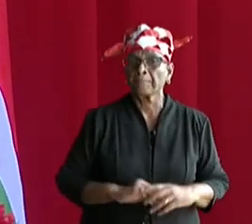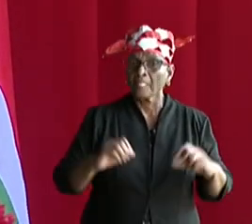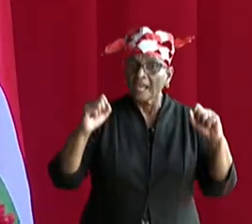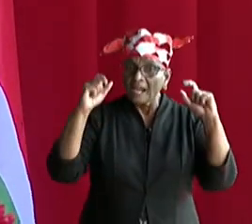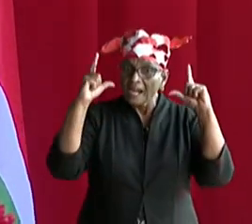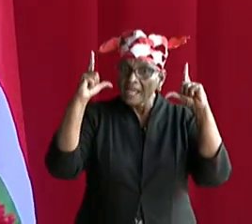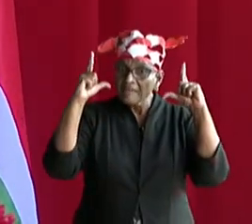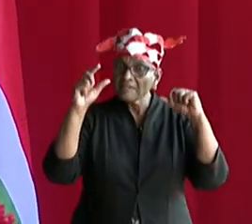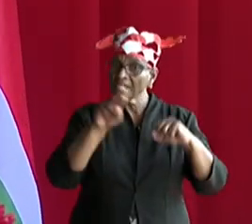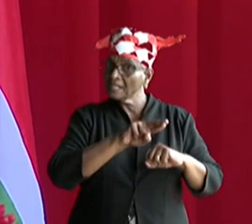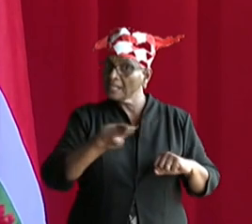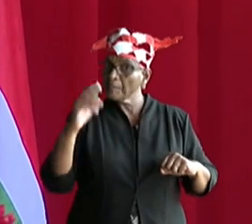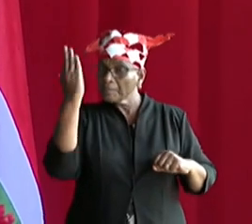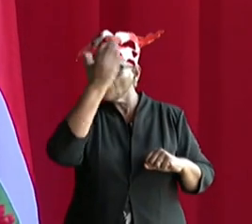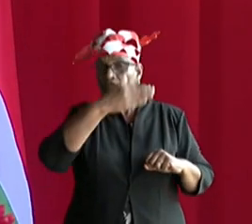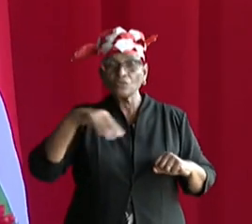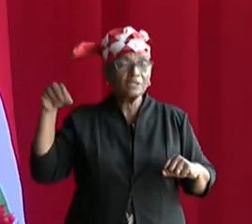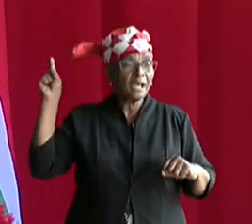in de Republiek Suriname